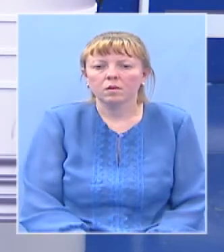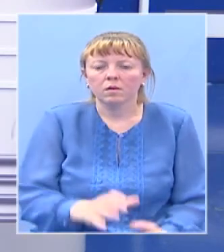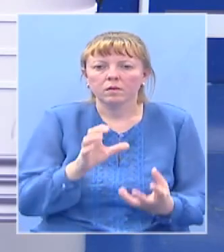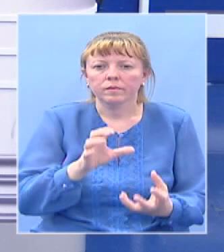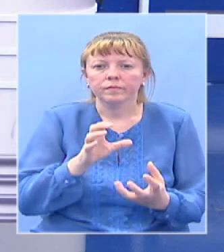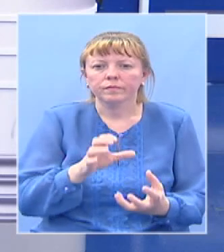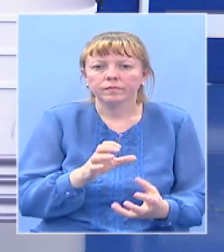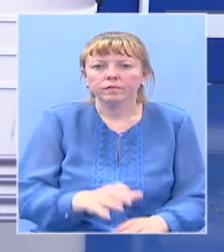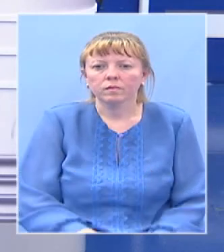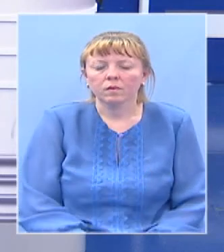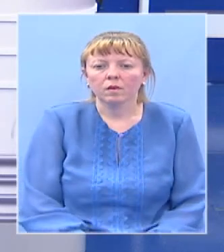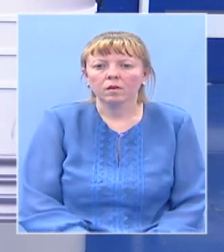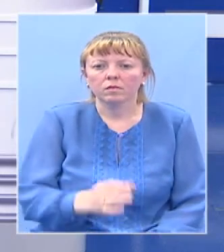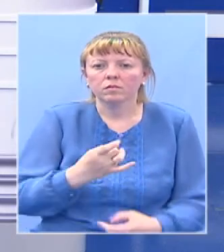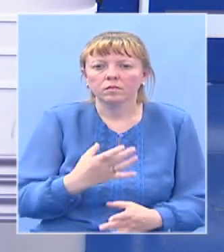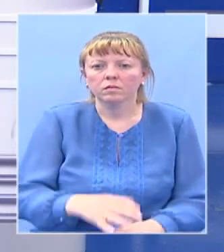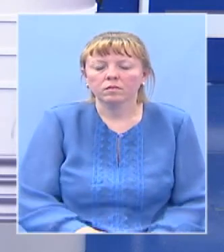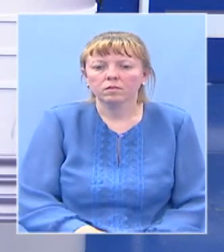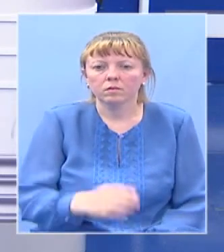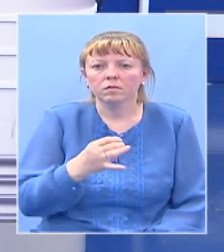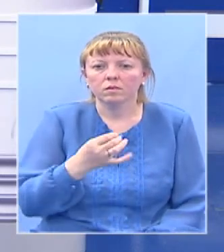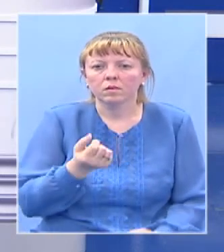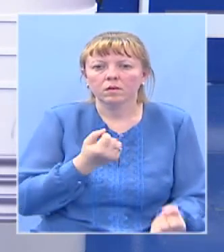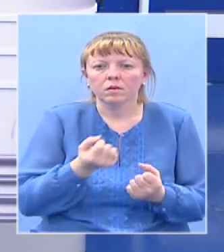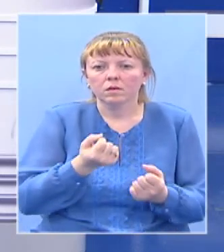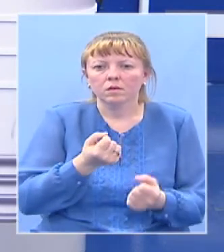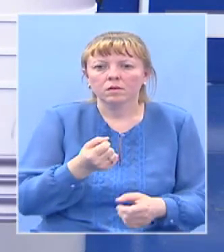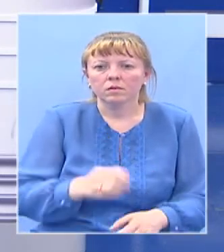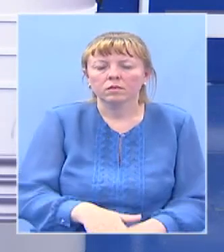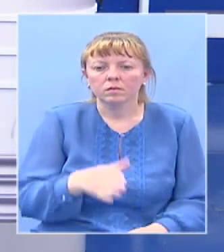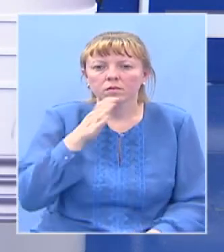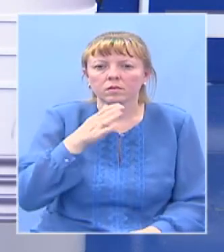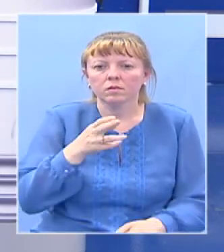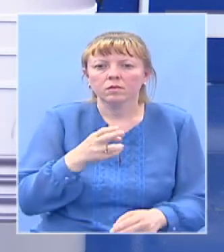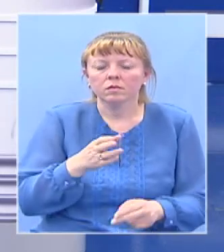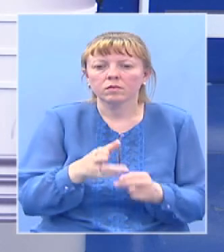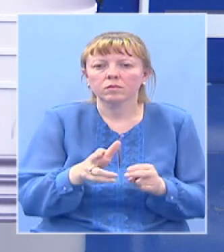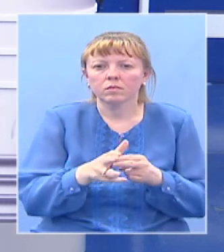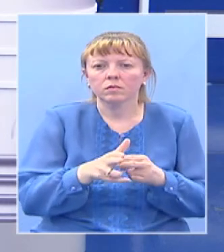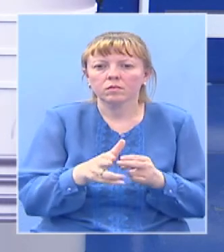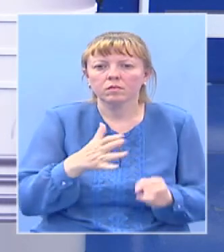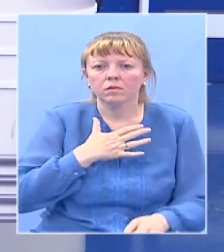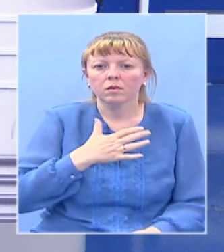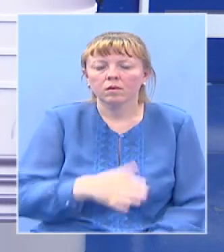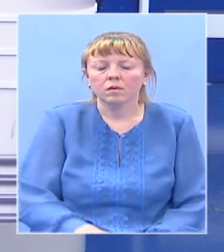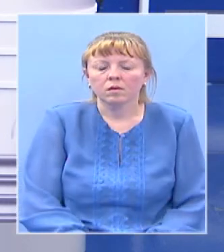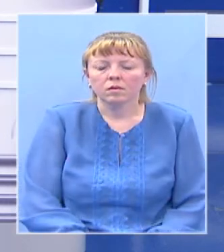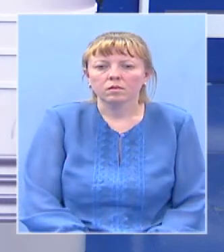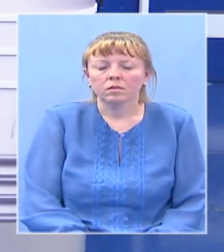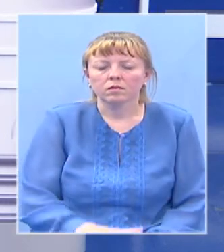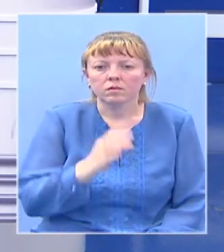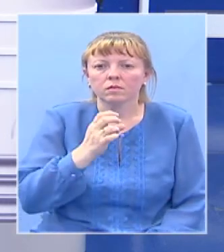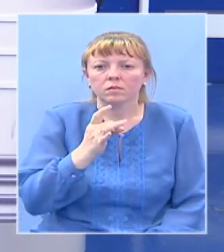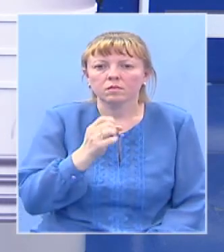является контрольные мероприятие на автомобильном Железнодорожном водном транспорте также оказание государственных услуг